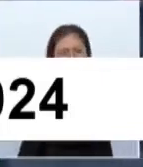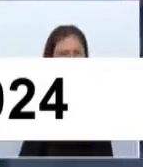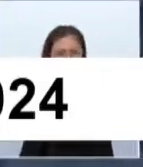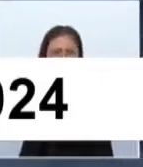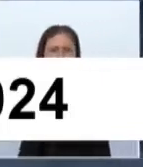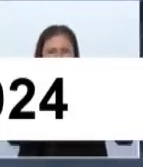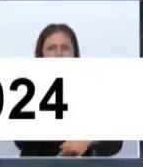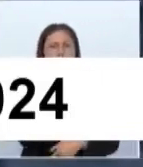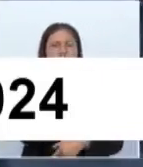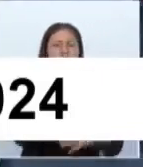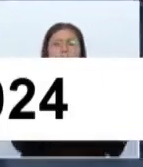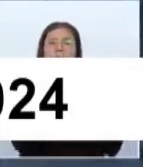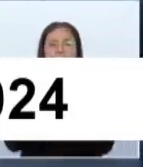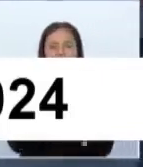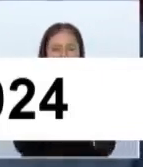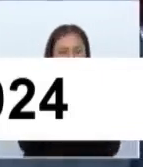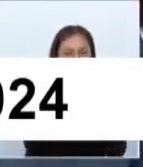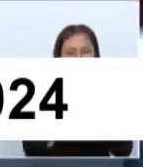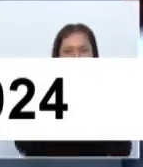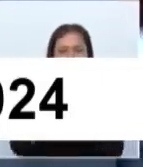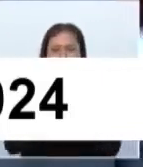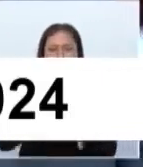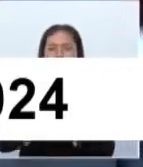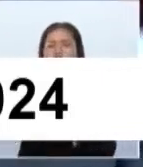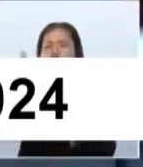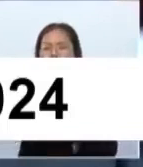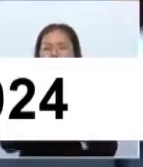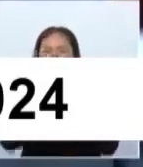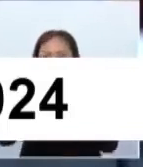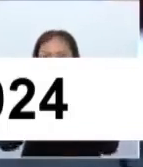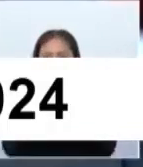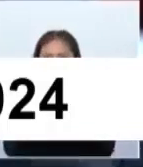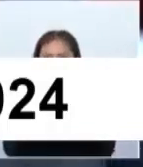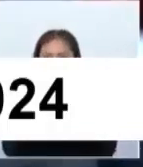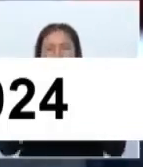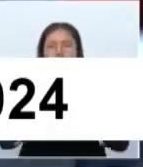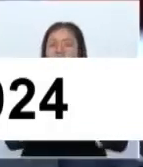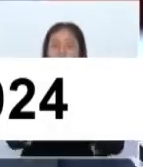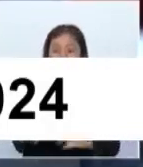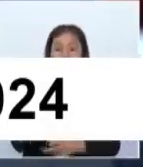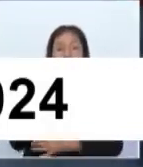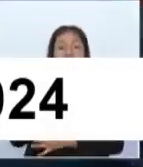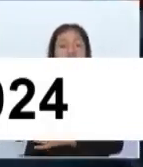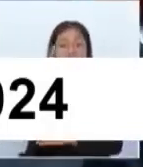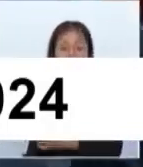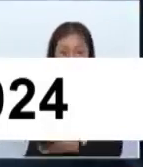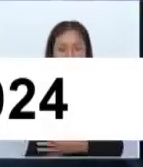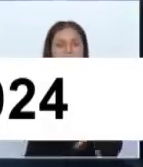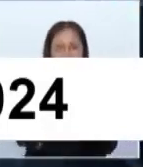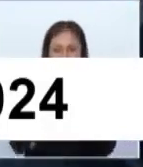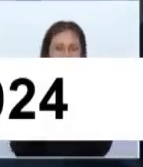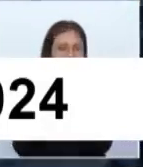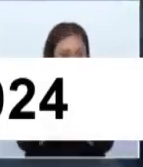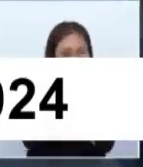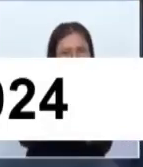Baswedan menyinggung Indonesia harus berperan aktif di forum internasional. Tak cukup hadir dan jadi penonton saja. Pernyataan Anies